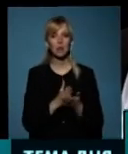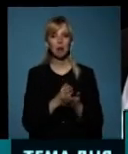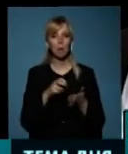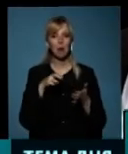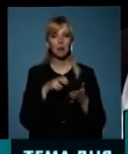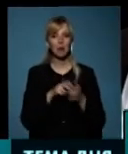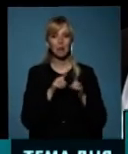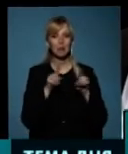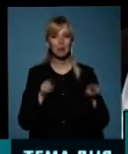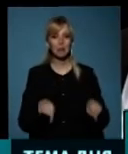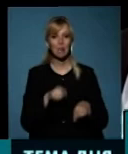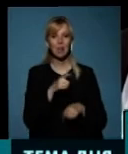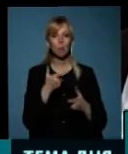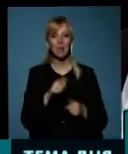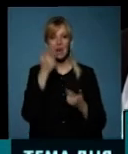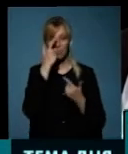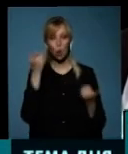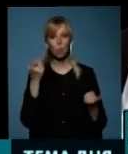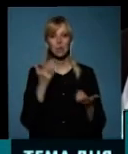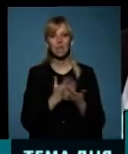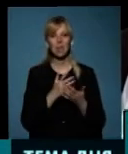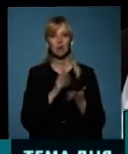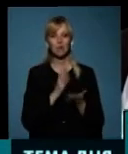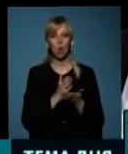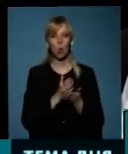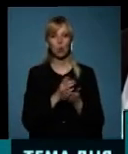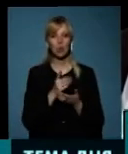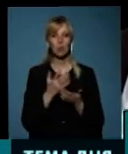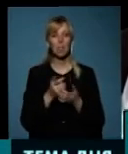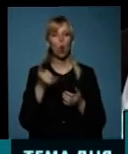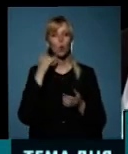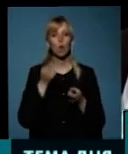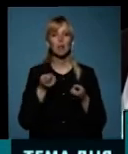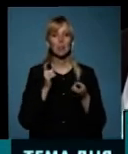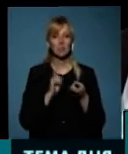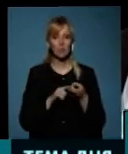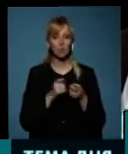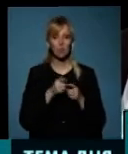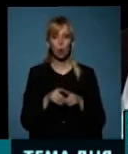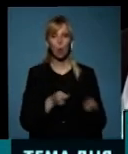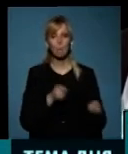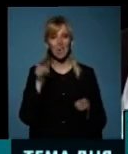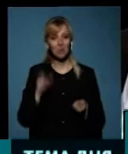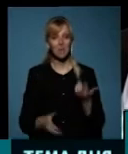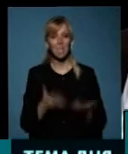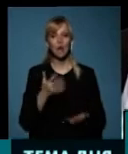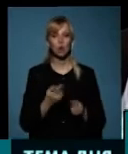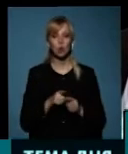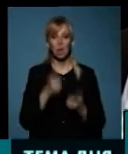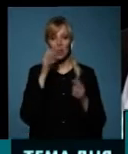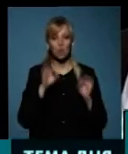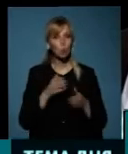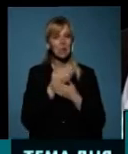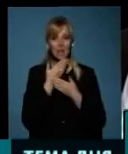лист, ну, там, де інформаційна інформація знаходиться, там є контактний телефон цього перевізника. Якщо цієї